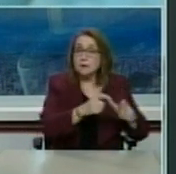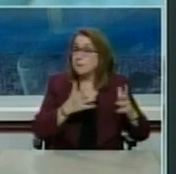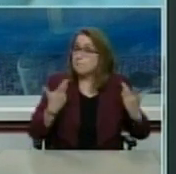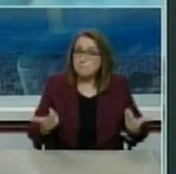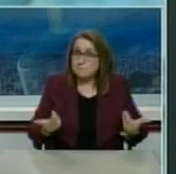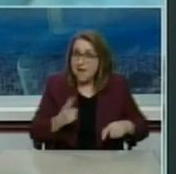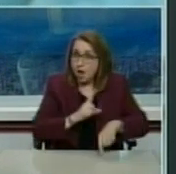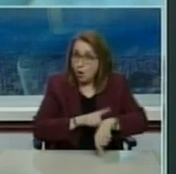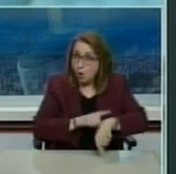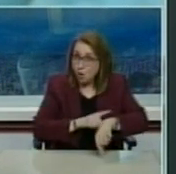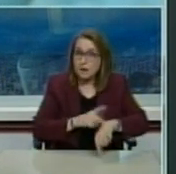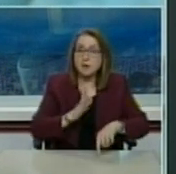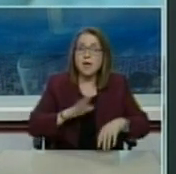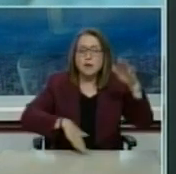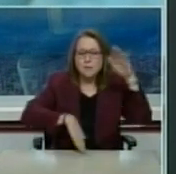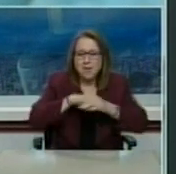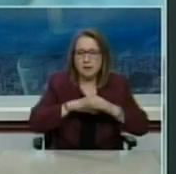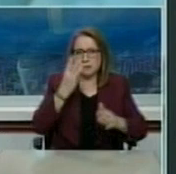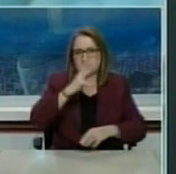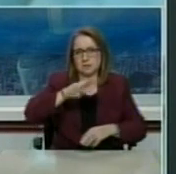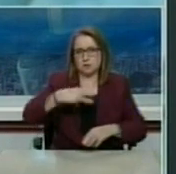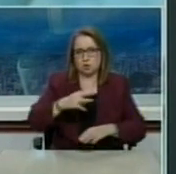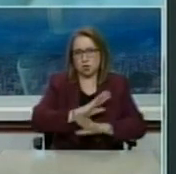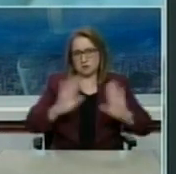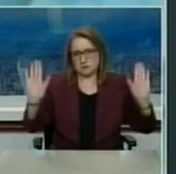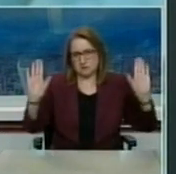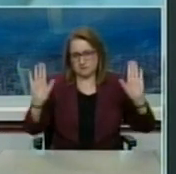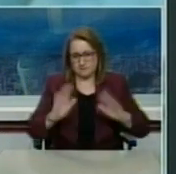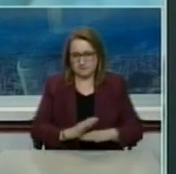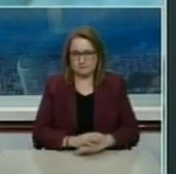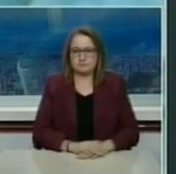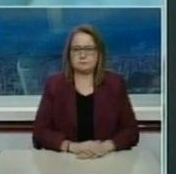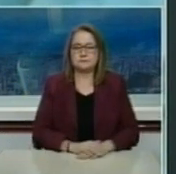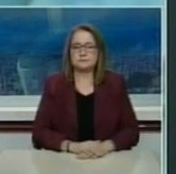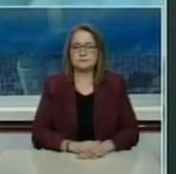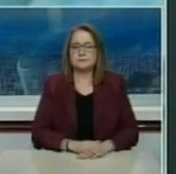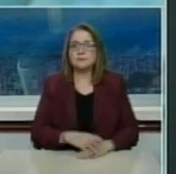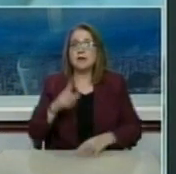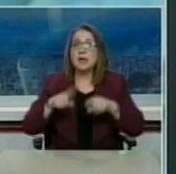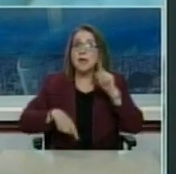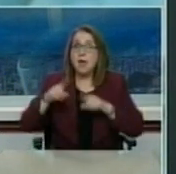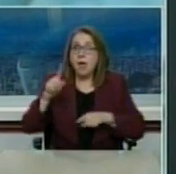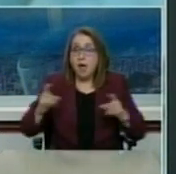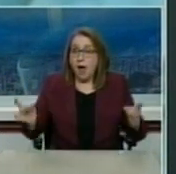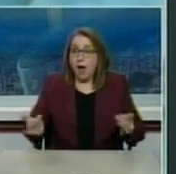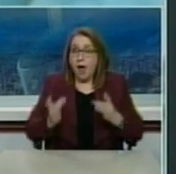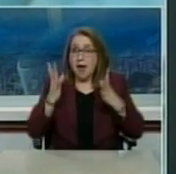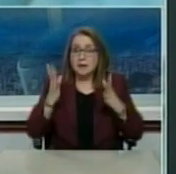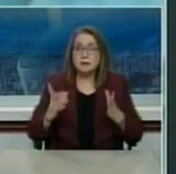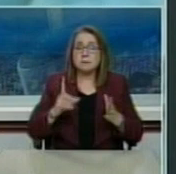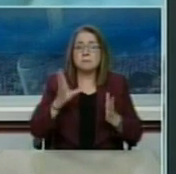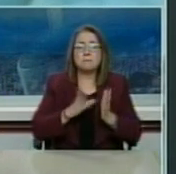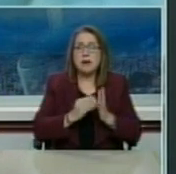πρέπει να ξεπερνά τις 3 ώρες. Επίσης θέλω να επισημάνω ότι στη βεβαίωση κατ' εξαίρεση μετακίνησης, η περίπτωση